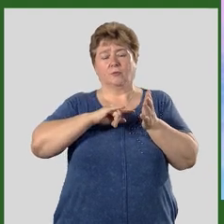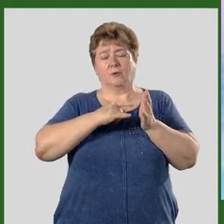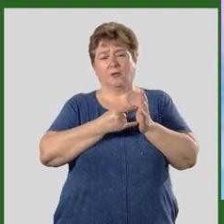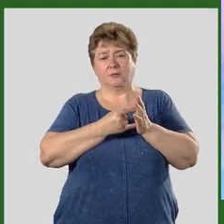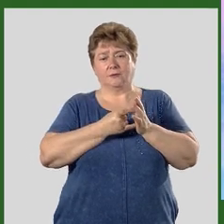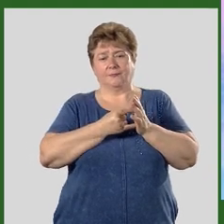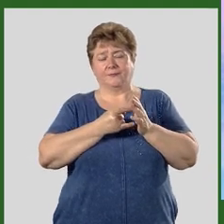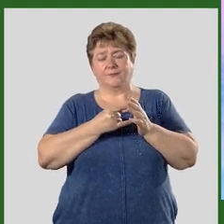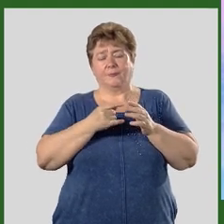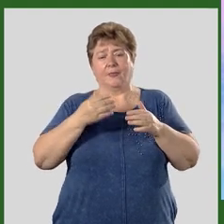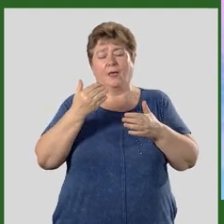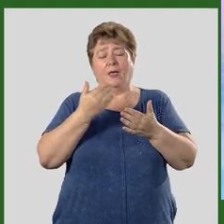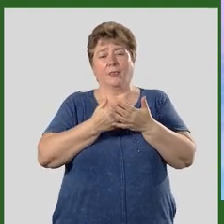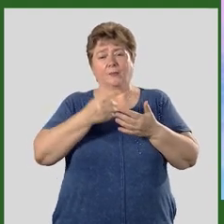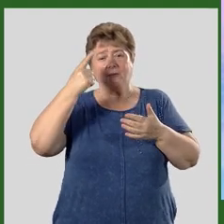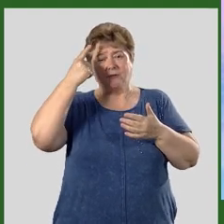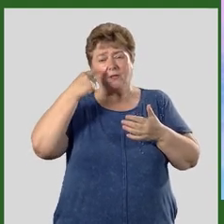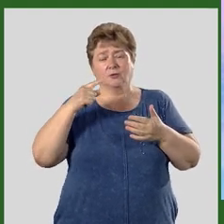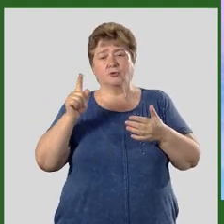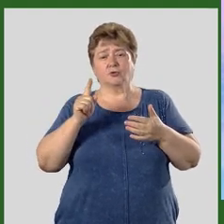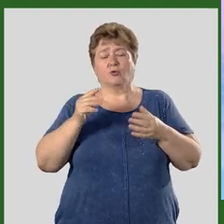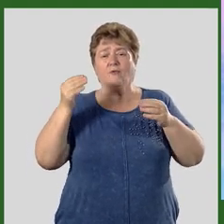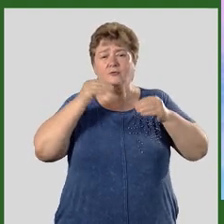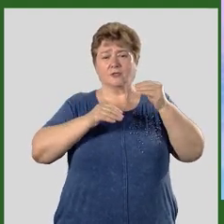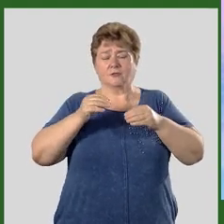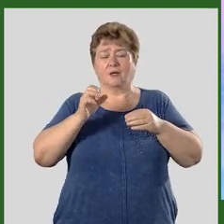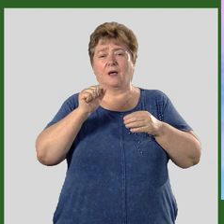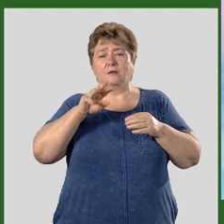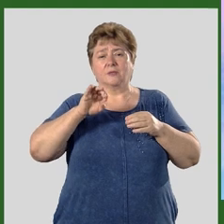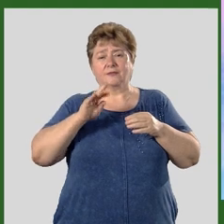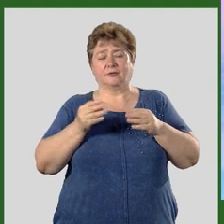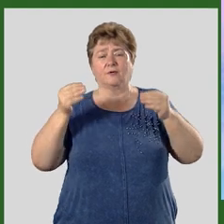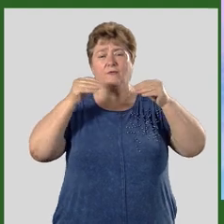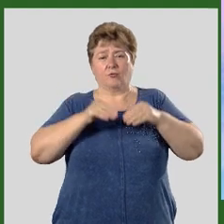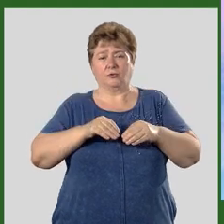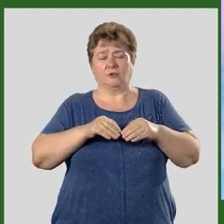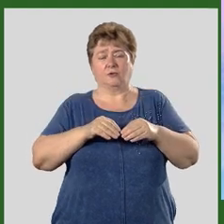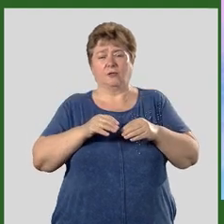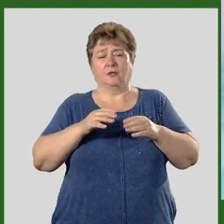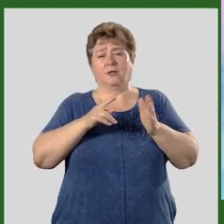классе. Вы, например, знаете, что в состав атмосферы входят